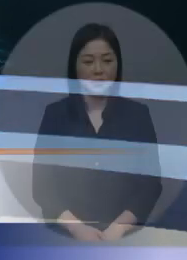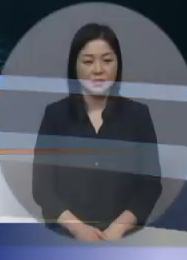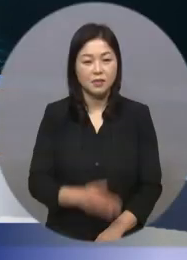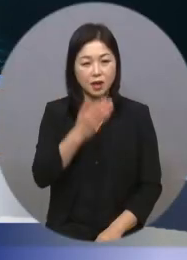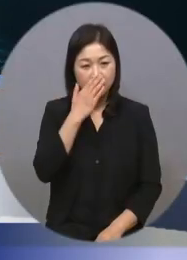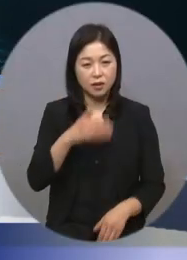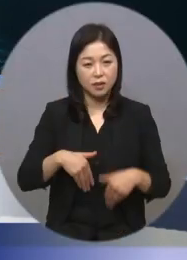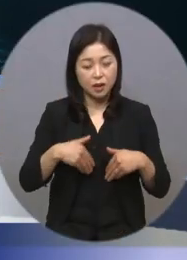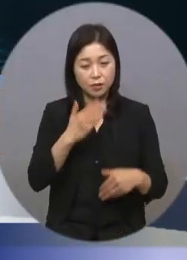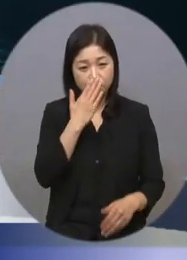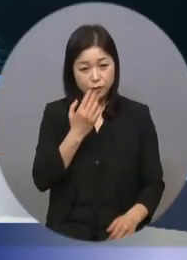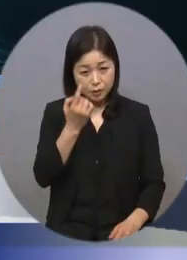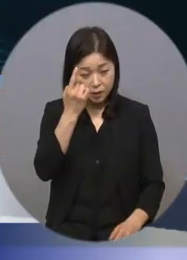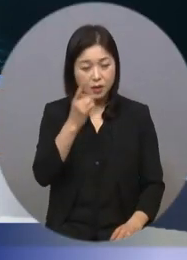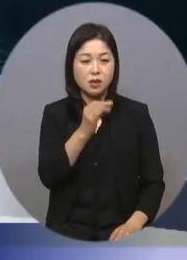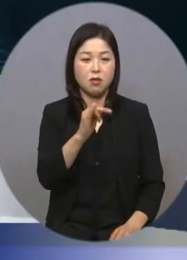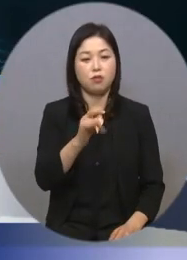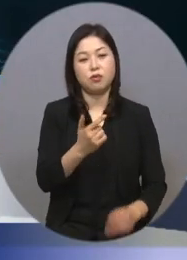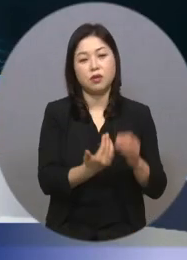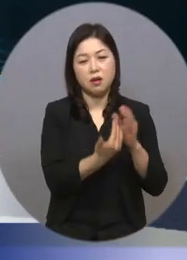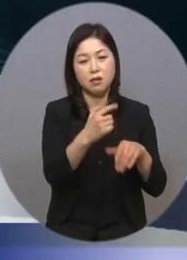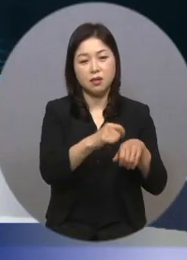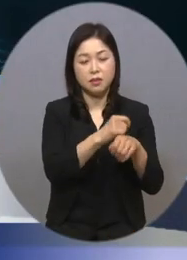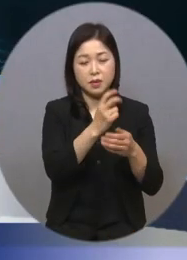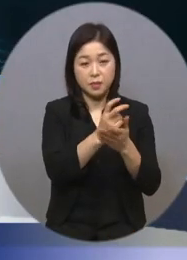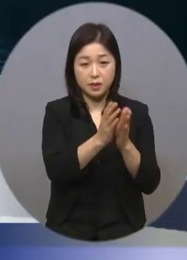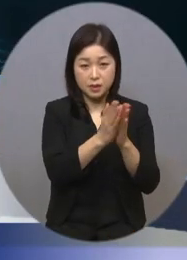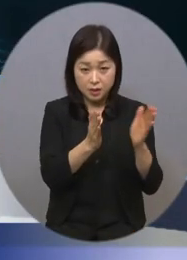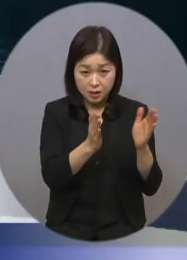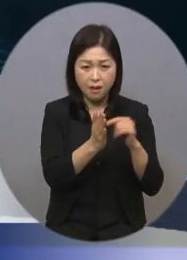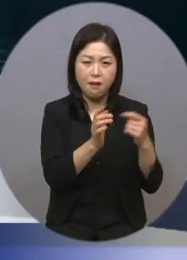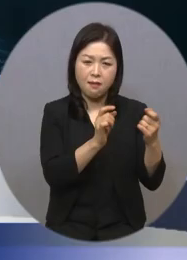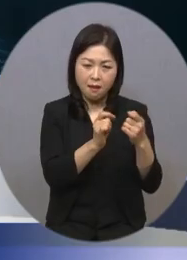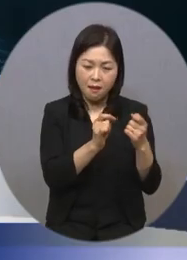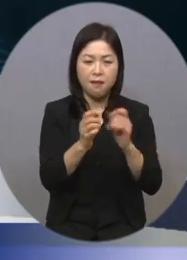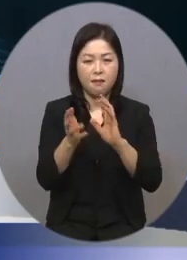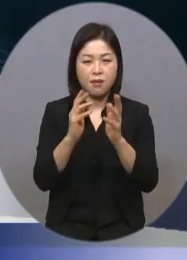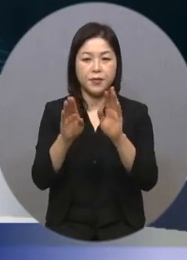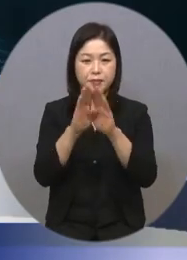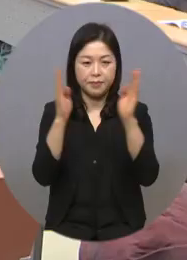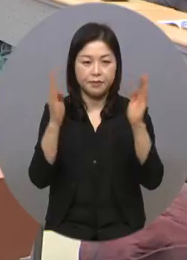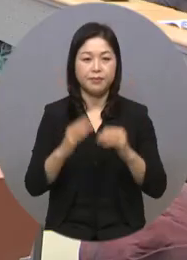전남 순천시가 여순 사건 특별법 시행을 앞두고 포럼을 개최했습니다.